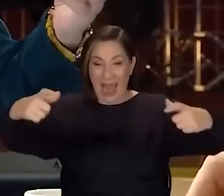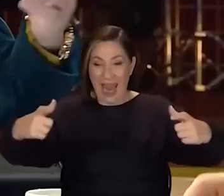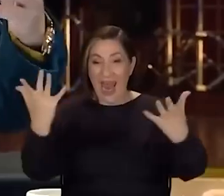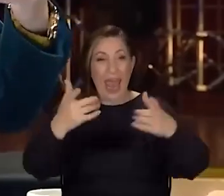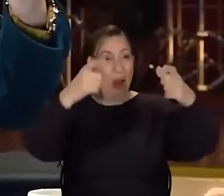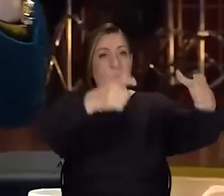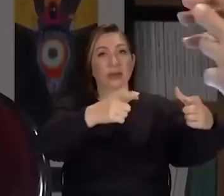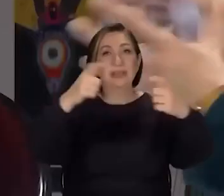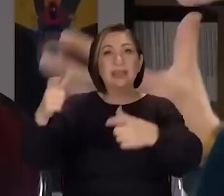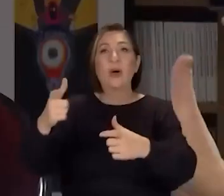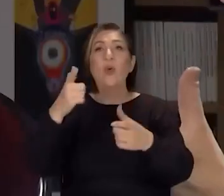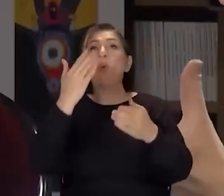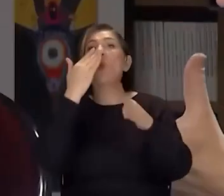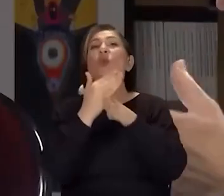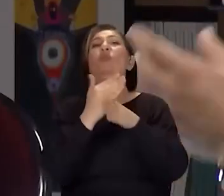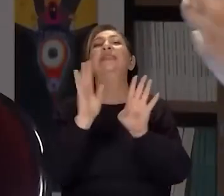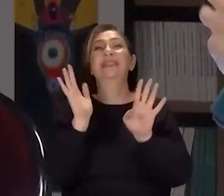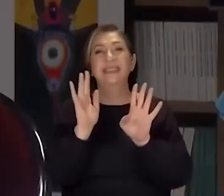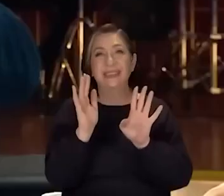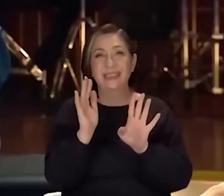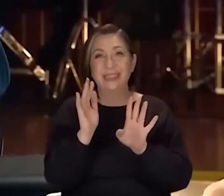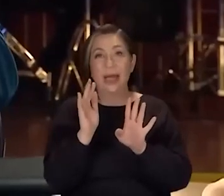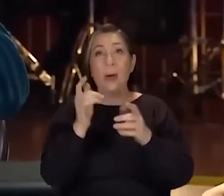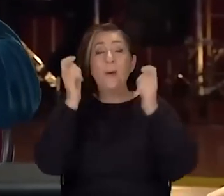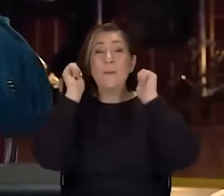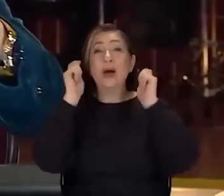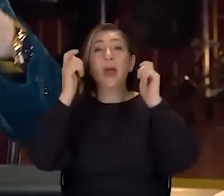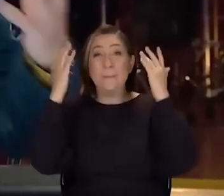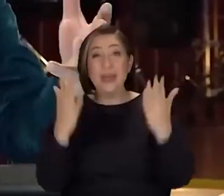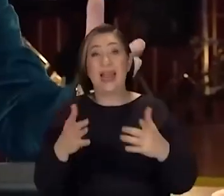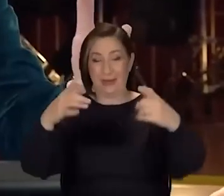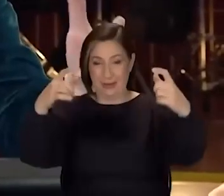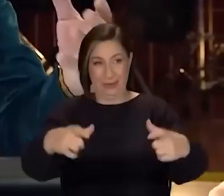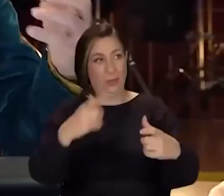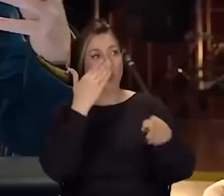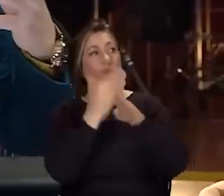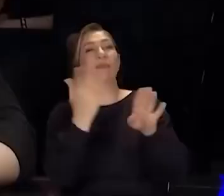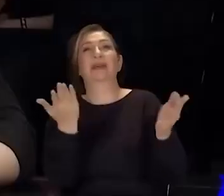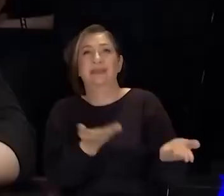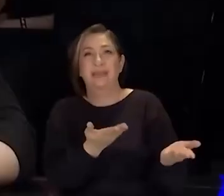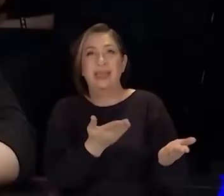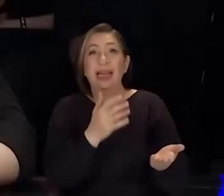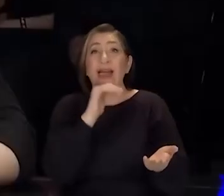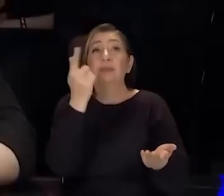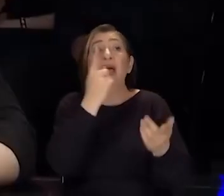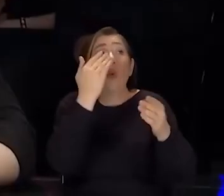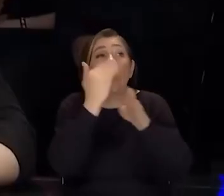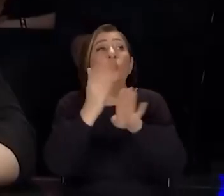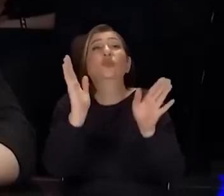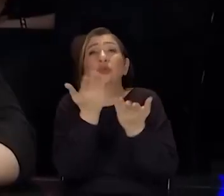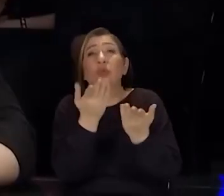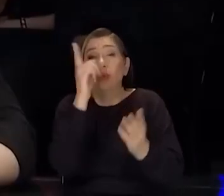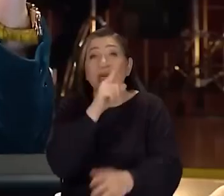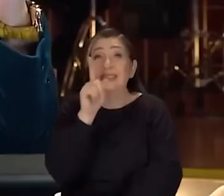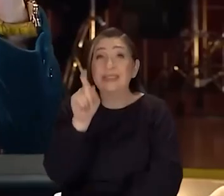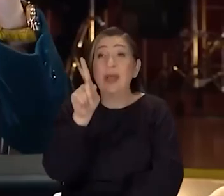koysak orasıyla uyuşmaz. Yani banyoda bile dursa banyoya bile uyuşmaz. Hiçbir yerle uyuşmuyorsun. Ondan